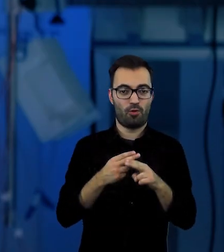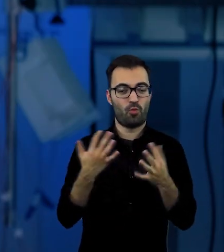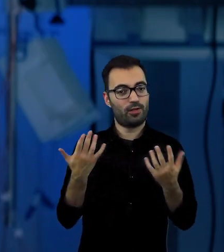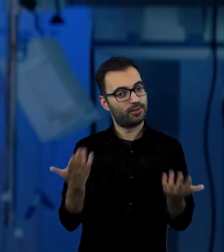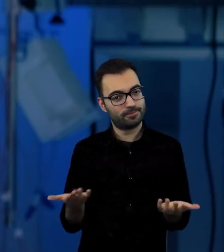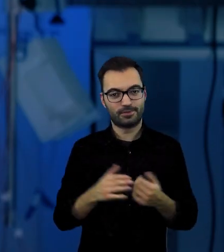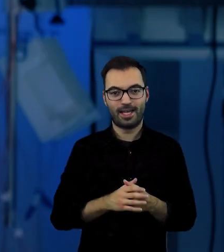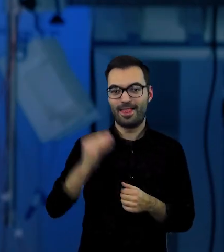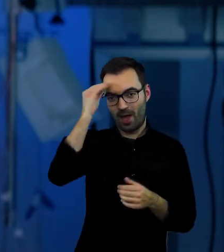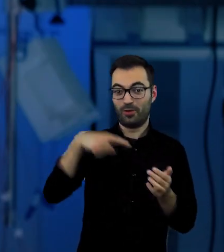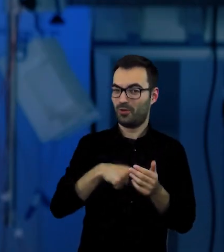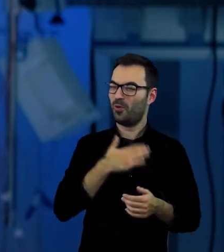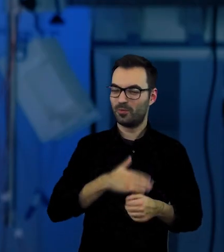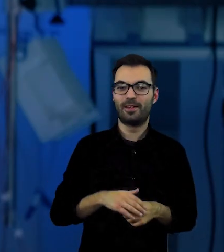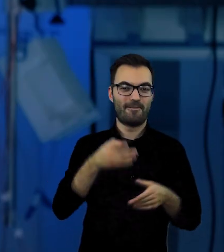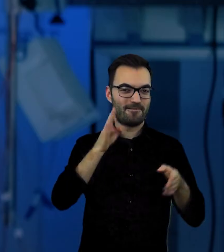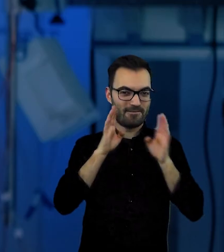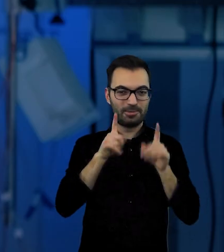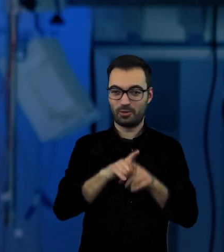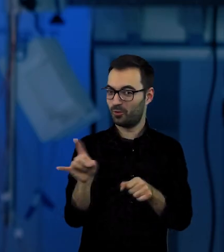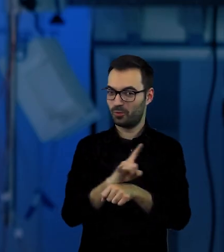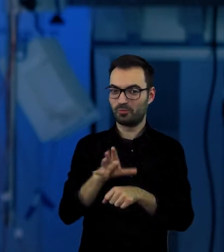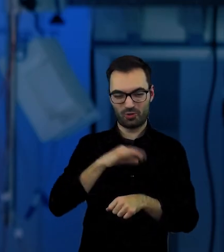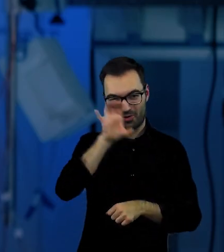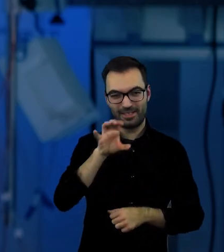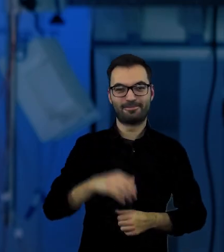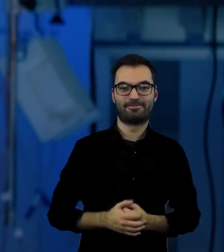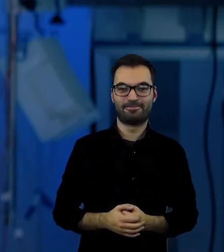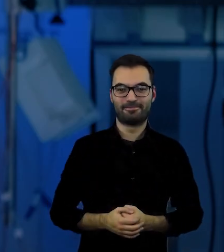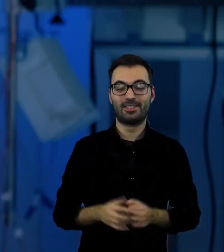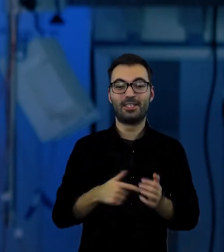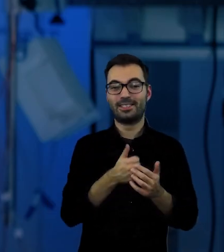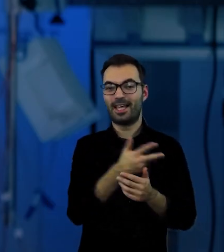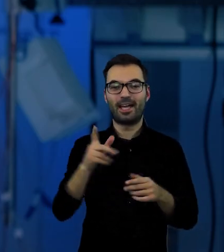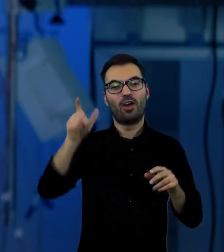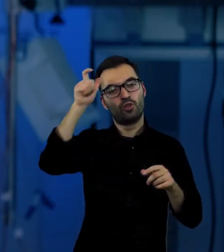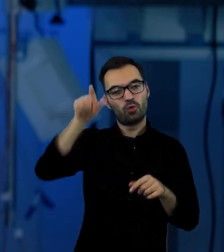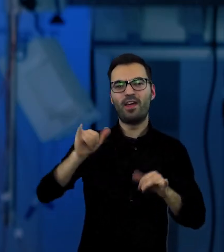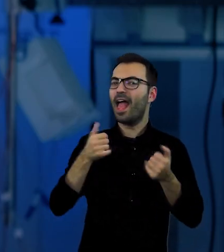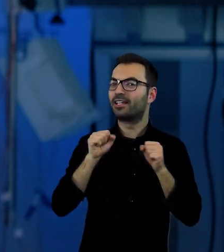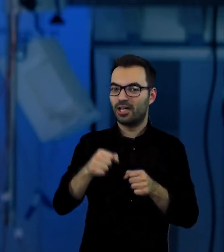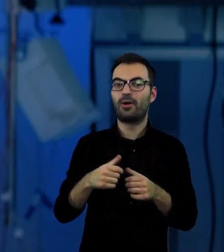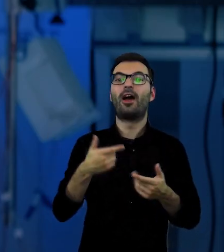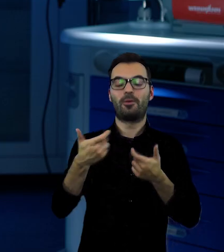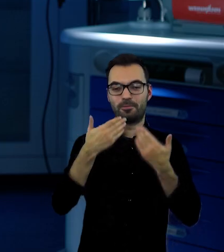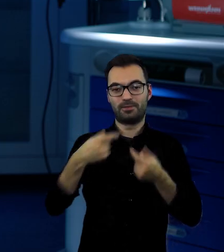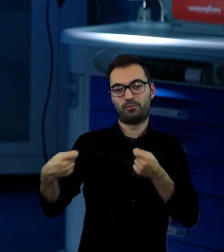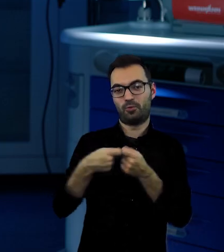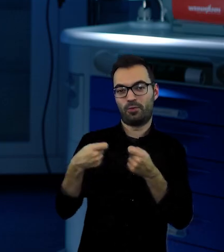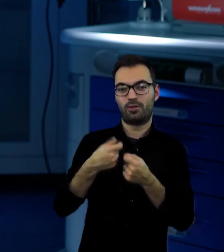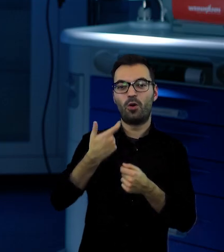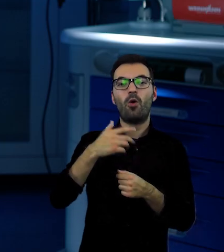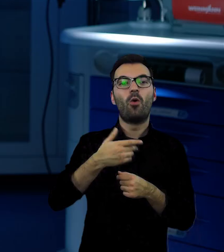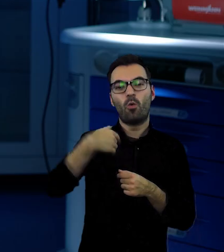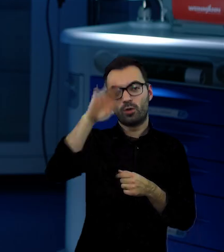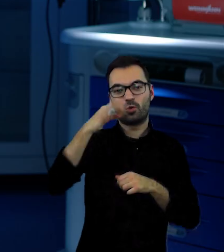posiłek, jej praca zostanie zaburzona, a my możemy zacząć tyć. Jesteśmy bardziej narażeni na choroby. Nauka